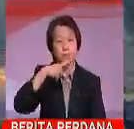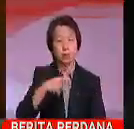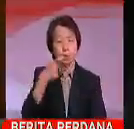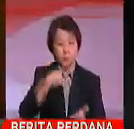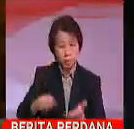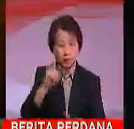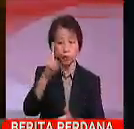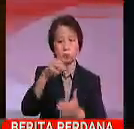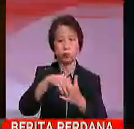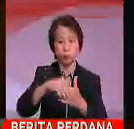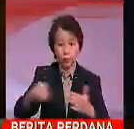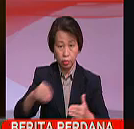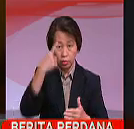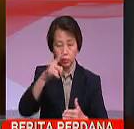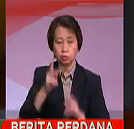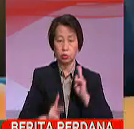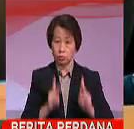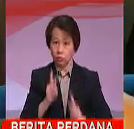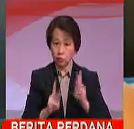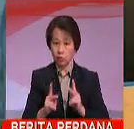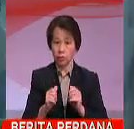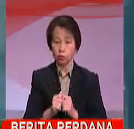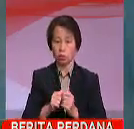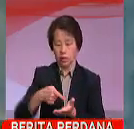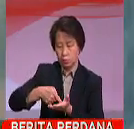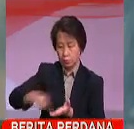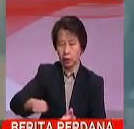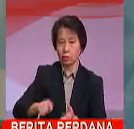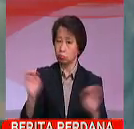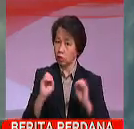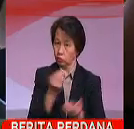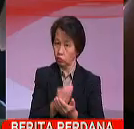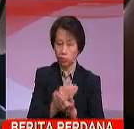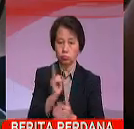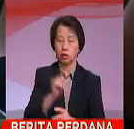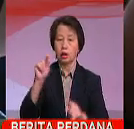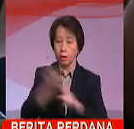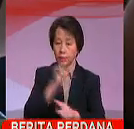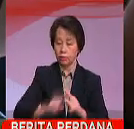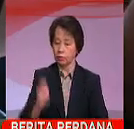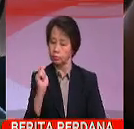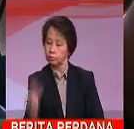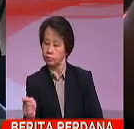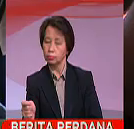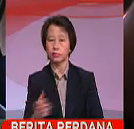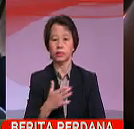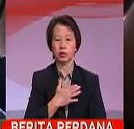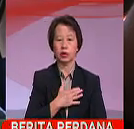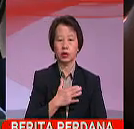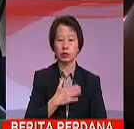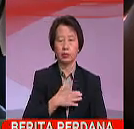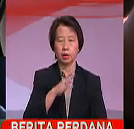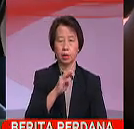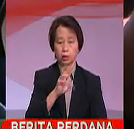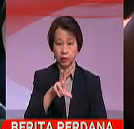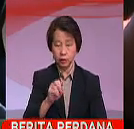tambang RM1 dikenakan kepada penumpang dengan kaedah pembayaran tanpa tunai dengan menggunakan pas tanpa had My30,